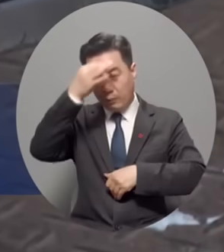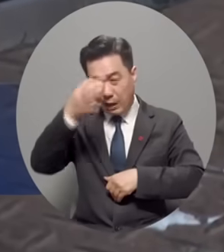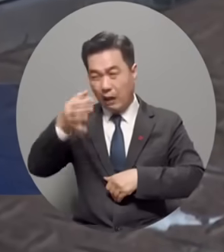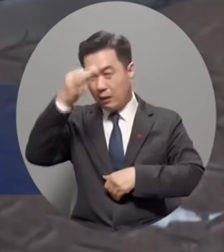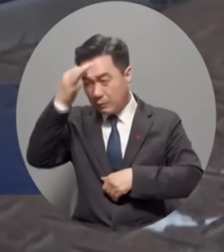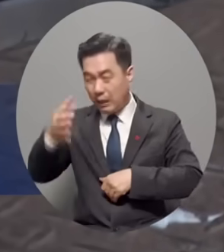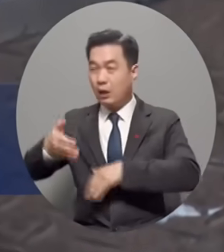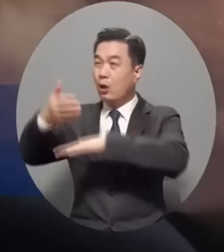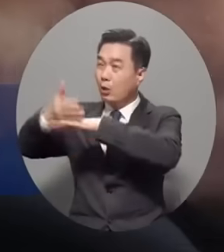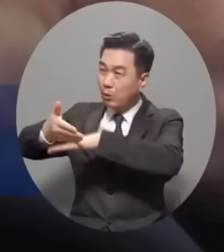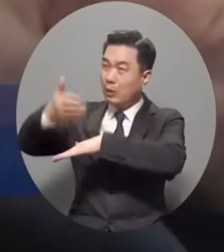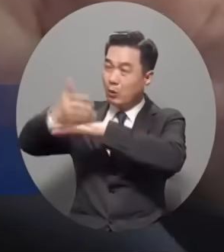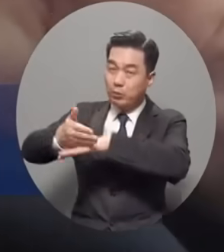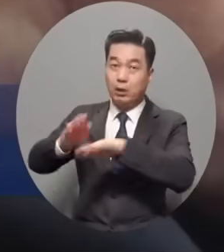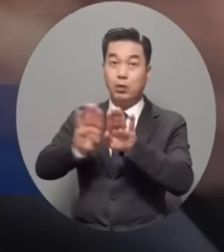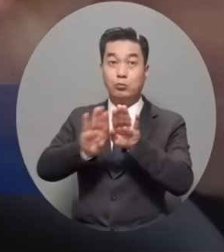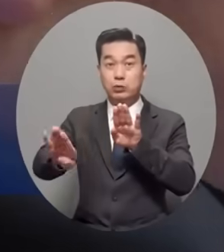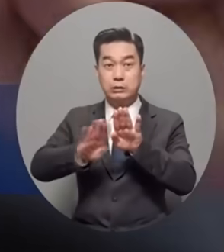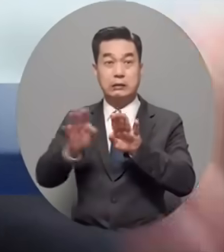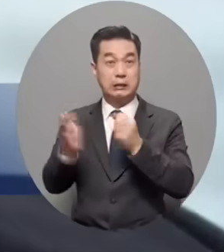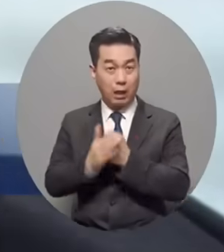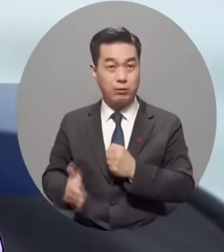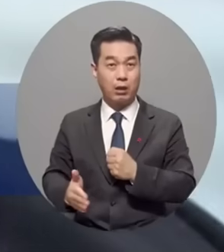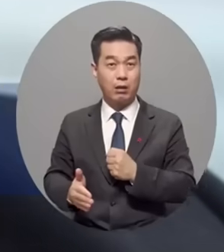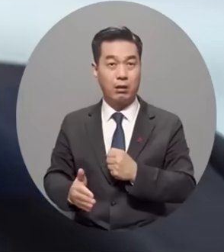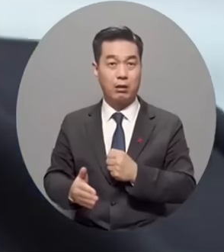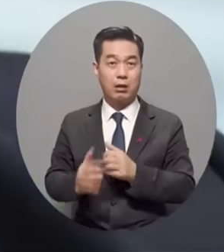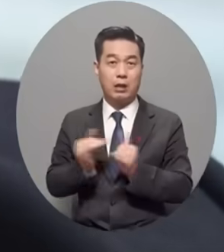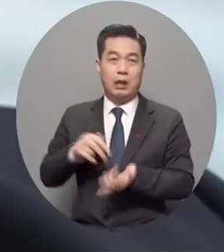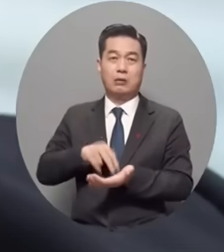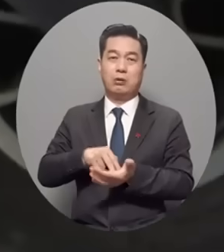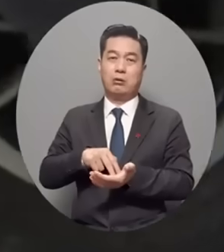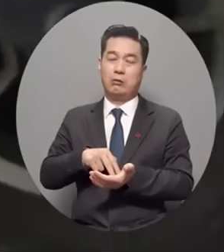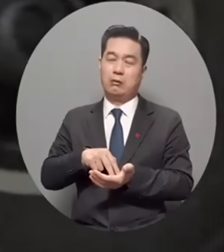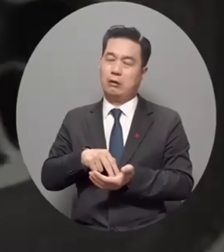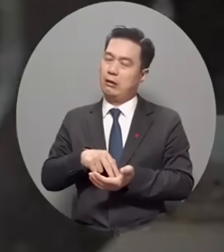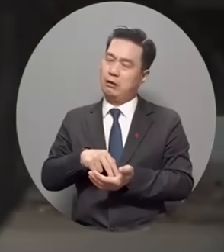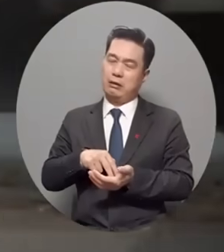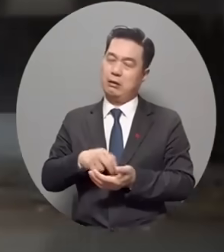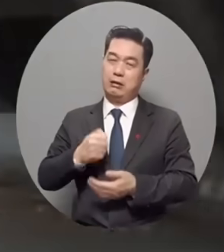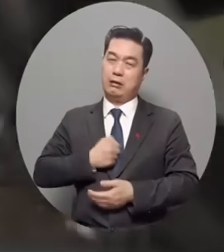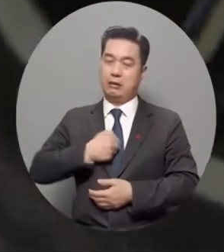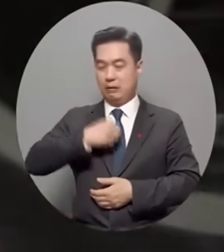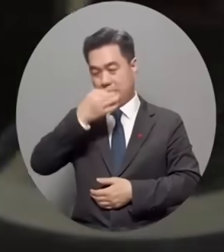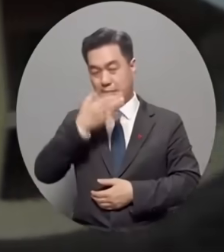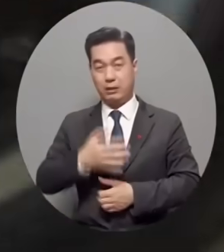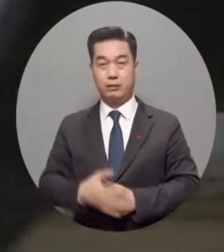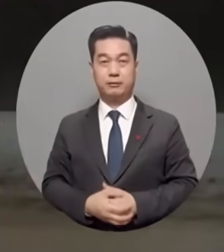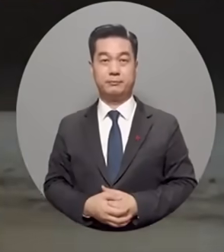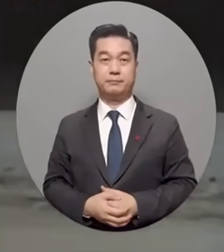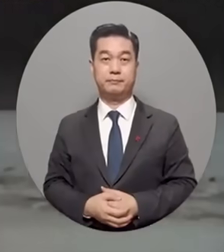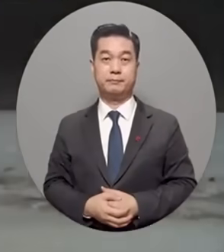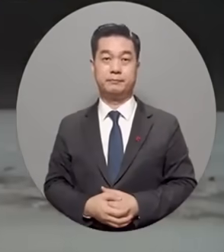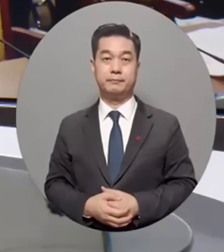고마워야 되고 인간으로서 약간 좀 비애를 느끼게 하는 거죠. 바로 간다 송재원입니다.